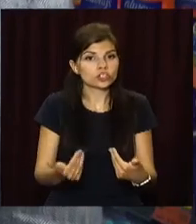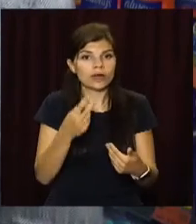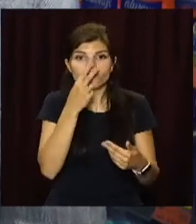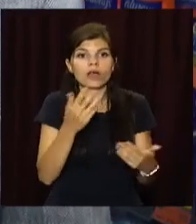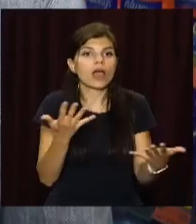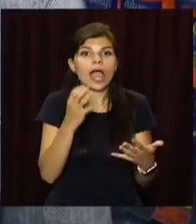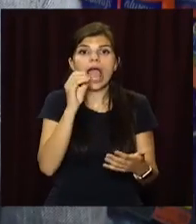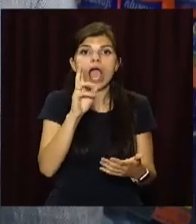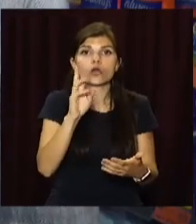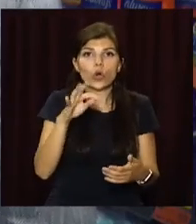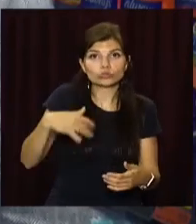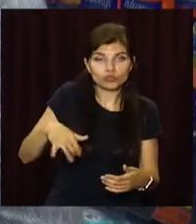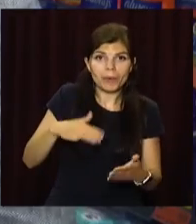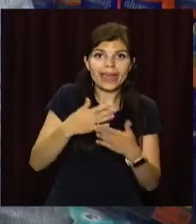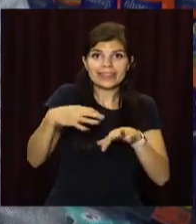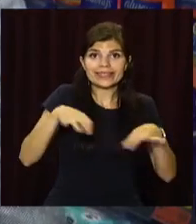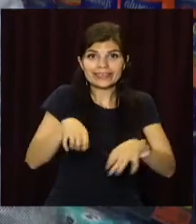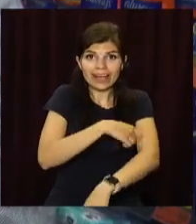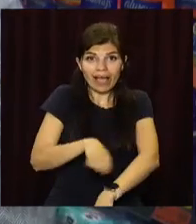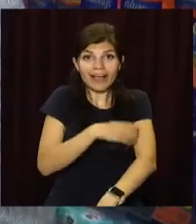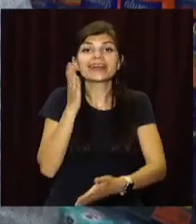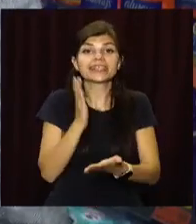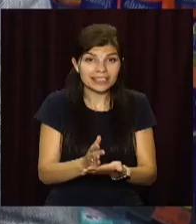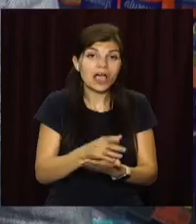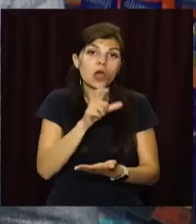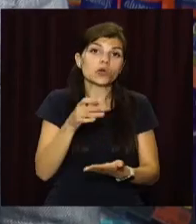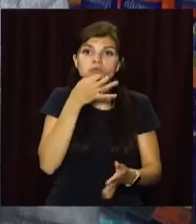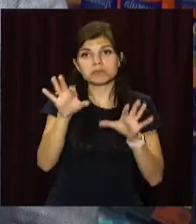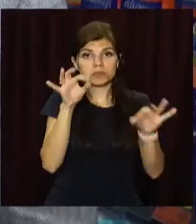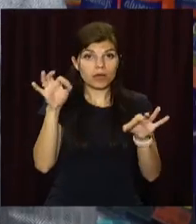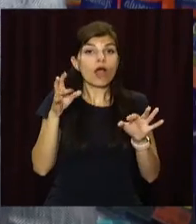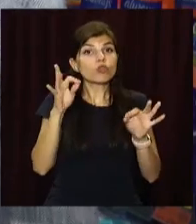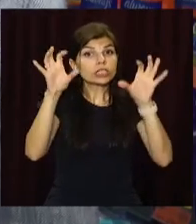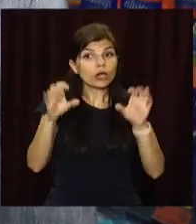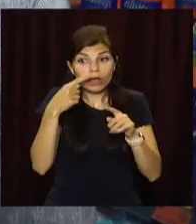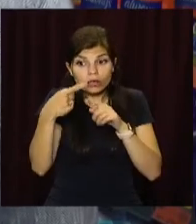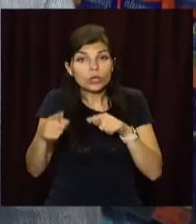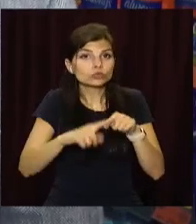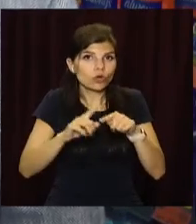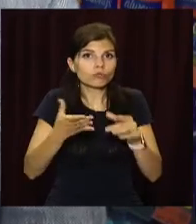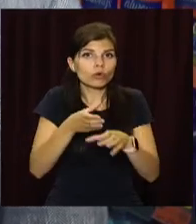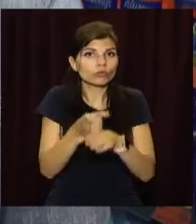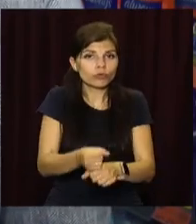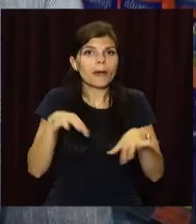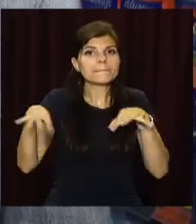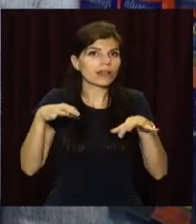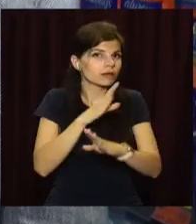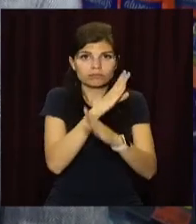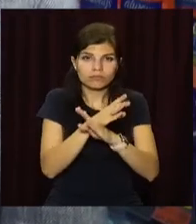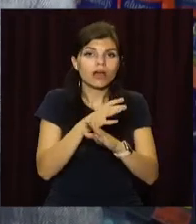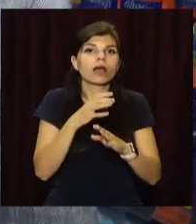виде эко-сумок. По факту имплементации закона компания, безусловно, будет искать